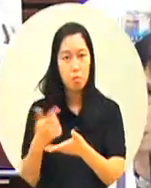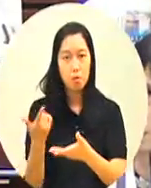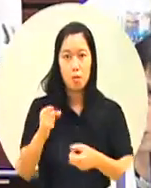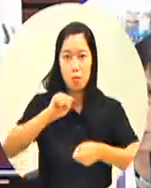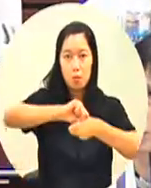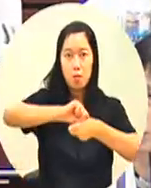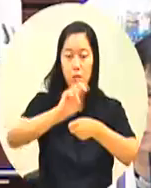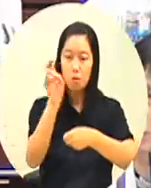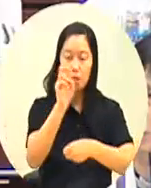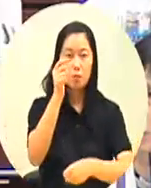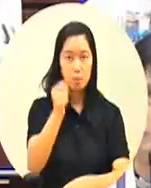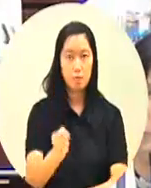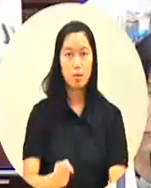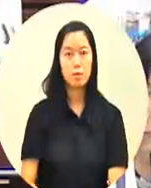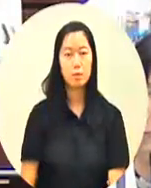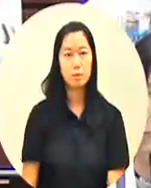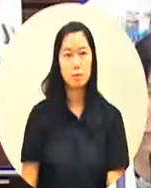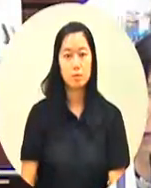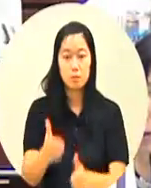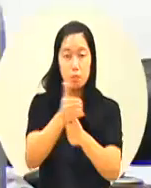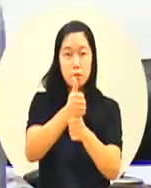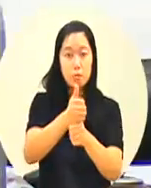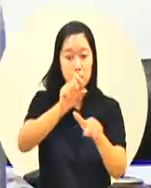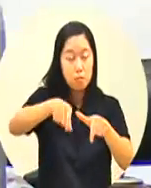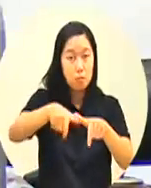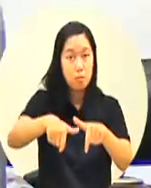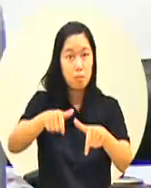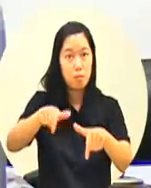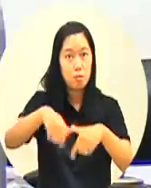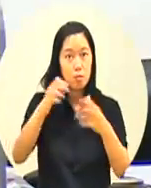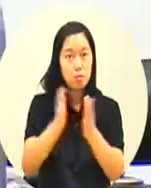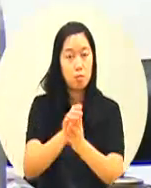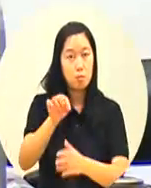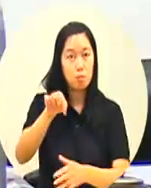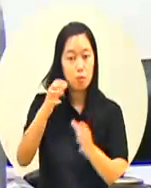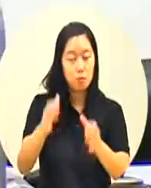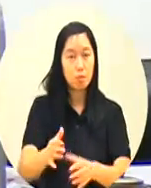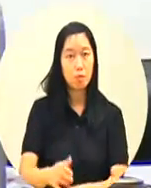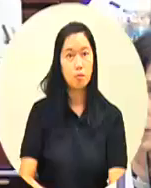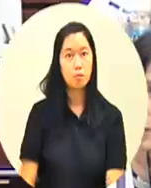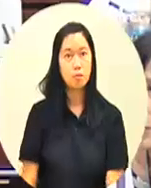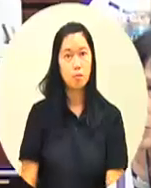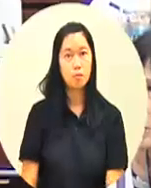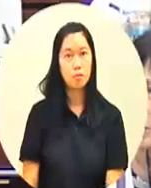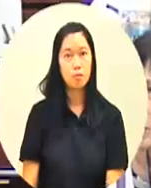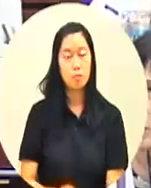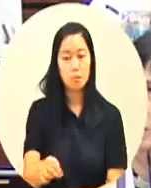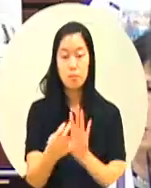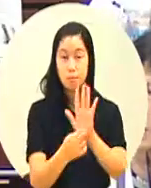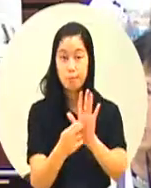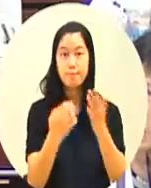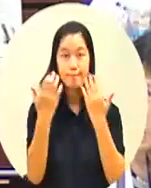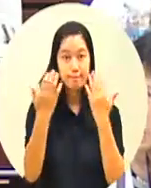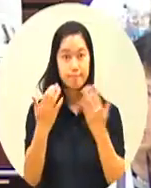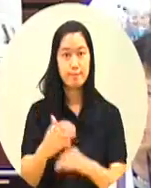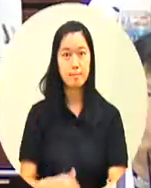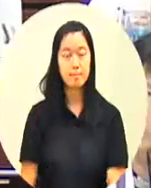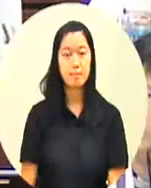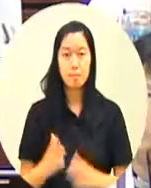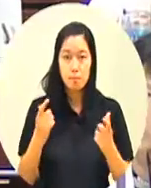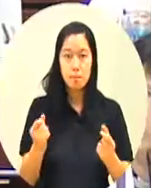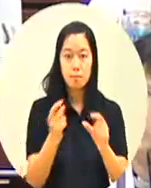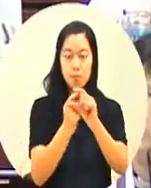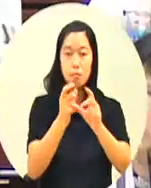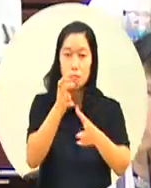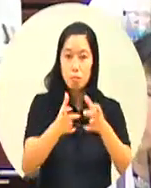加20亿啊。 那总公司是全部的整个都是？ 我现在要说清楚，要说清楚。原先中油的